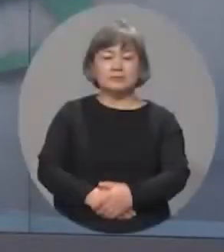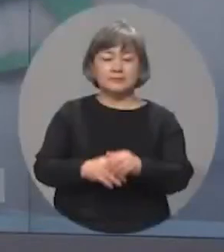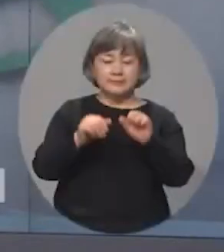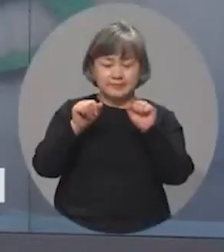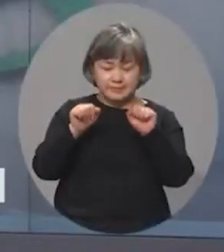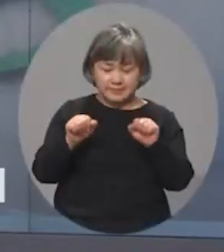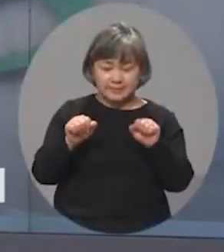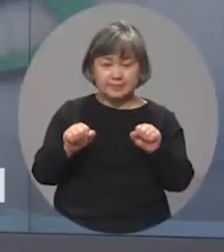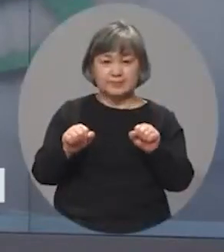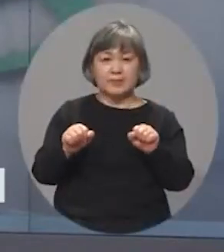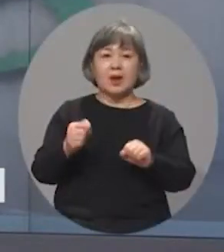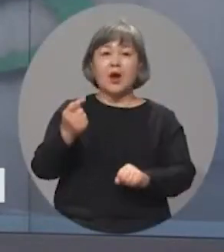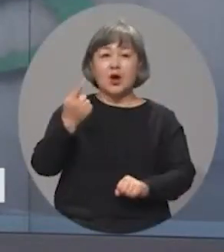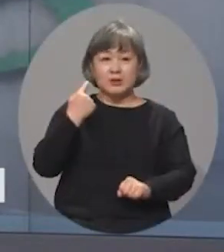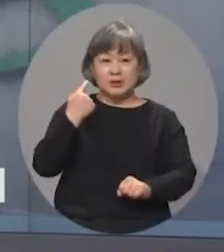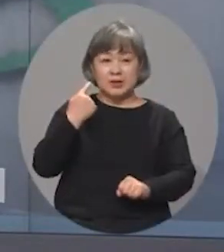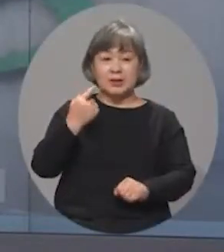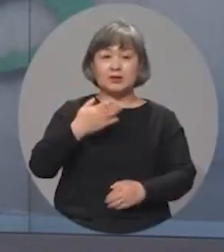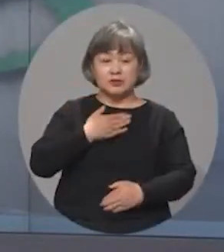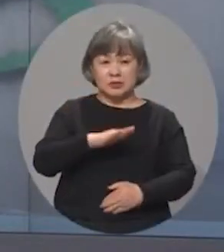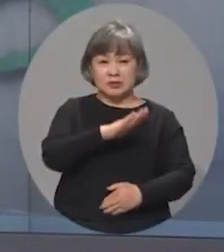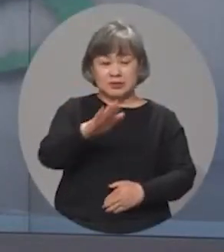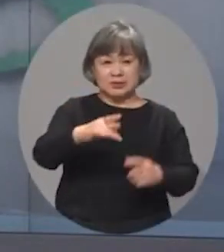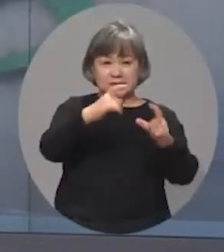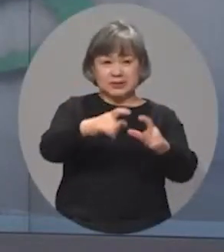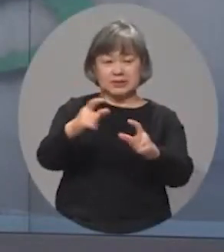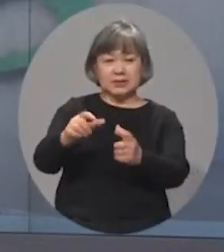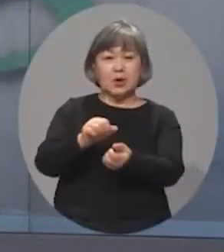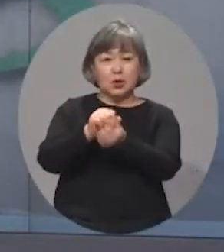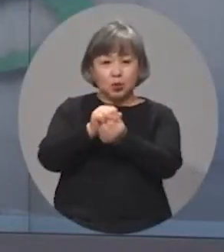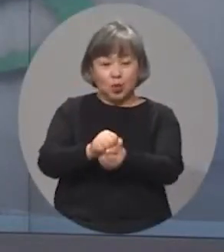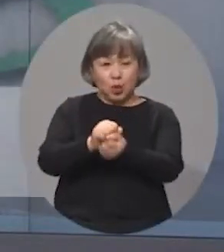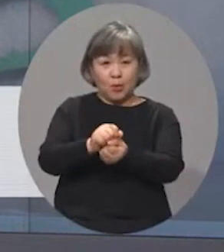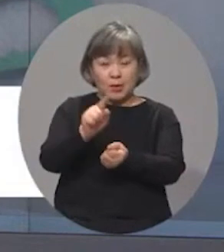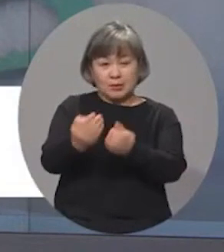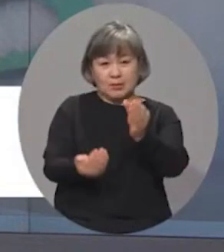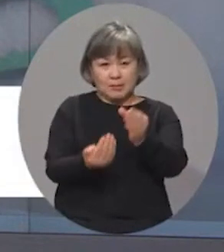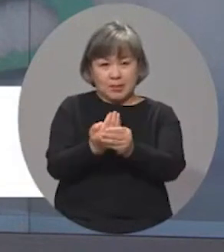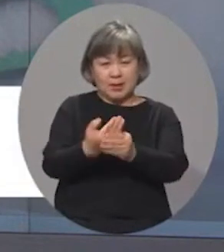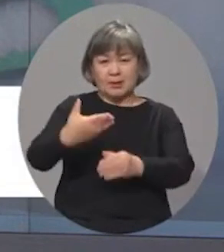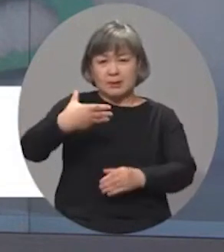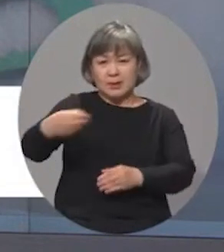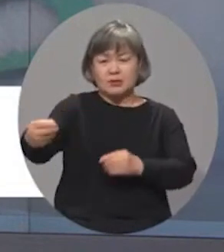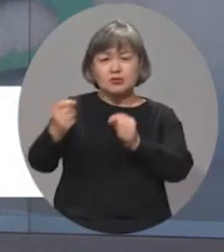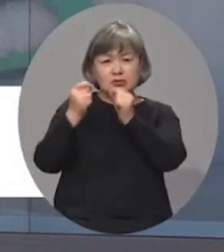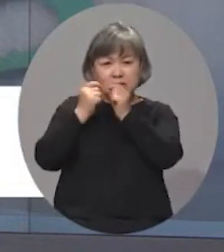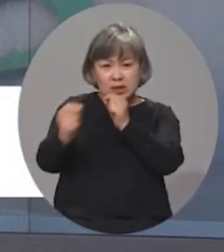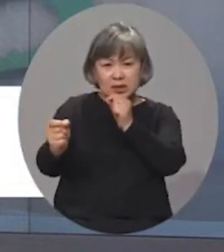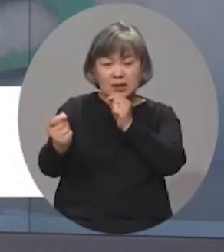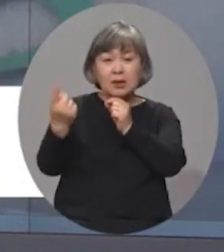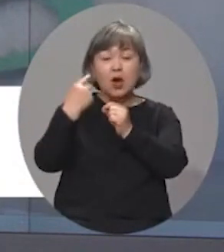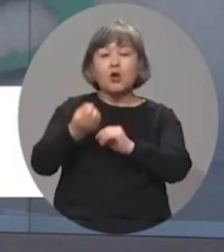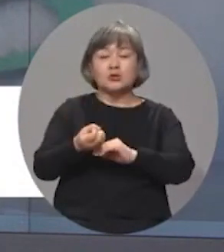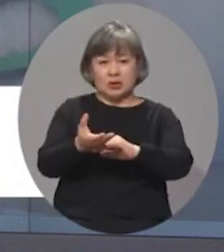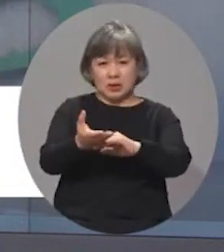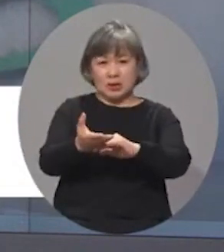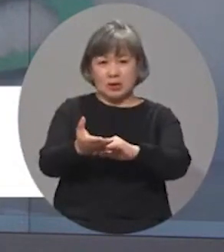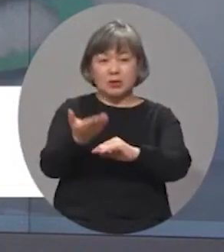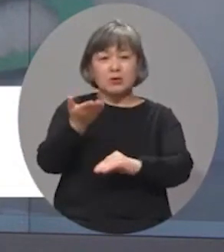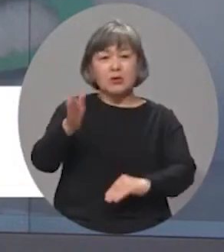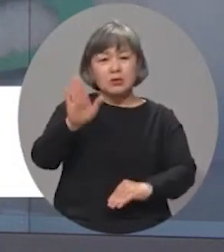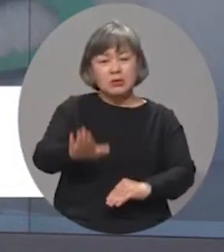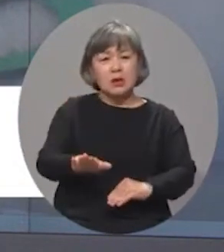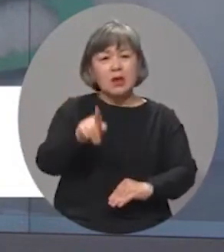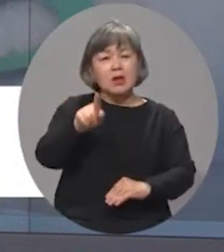여러분 안녕하십니까? 어제 저희는 지역 농협의 한 지점에서 일어난 대출 사기 사건을 전해드렸습니다. 자, 그런데